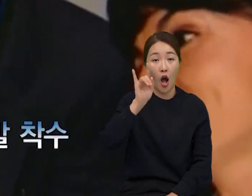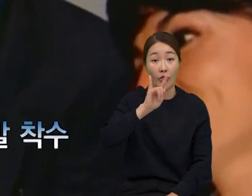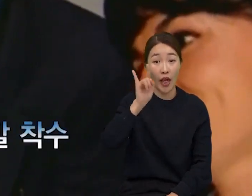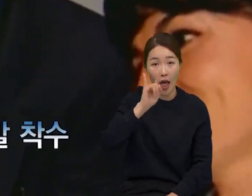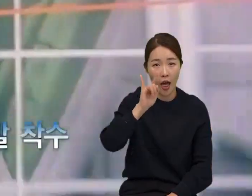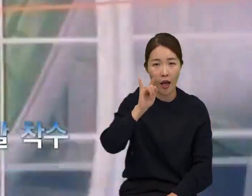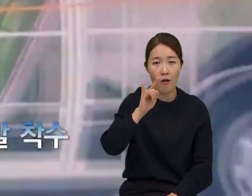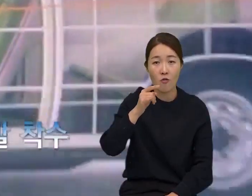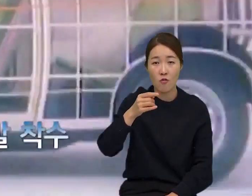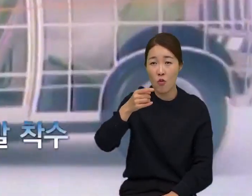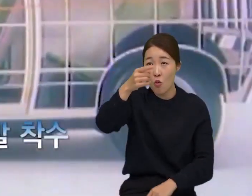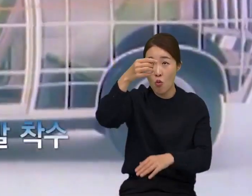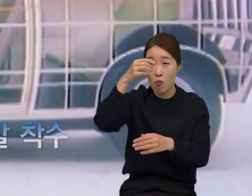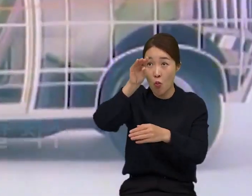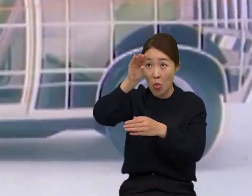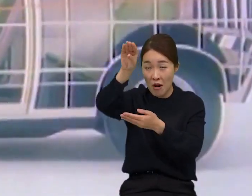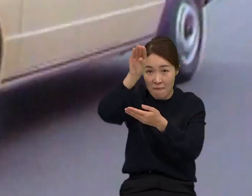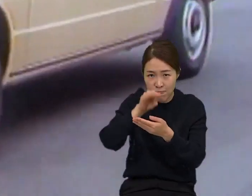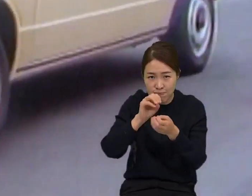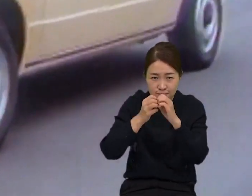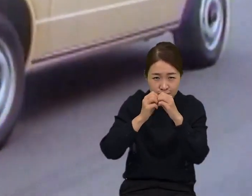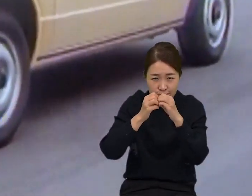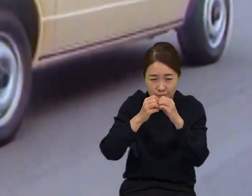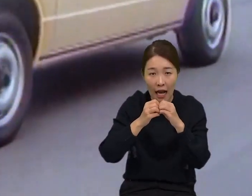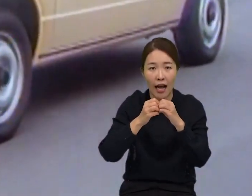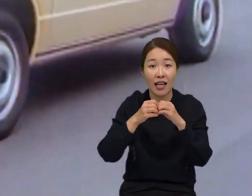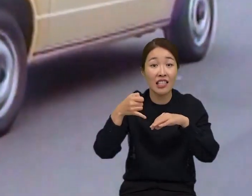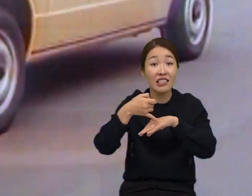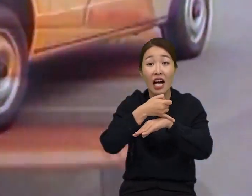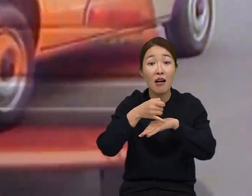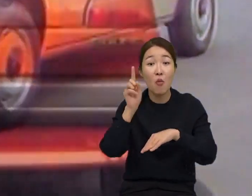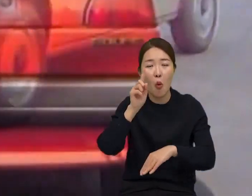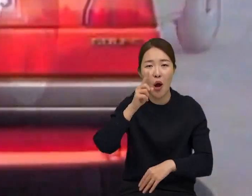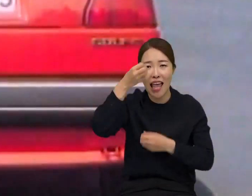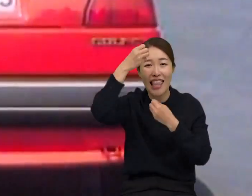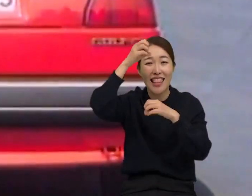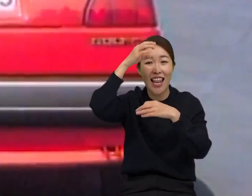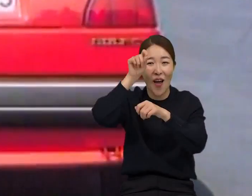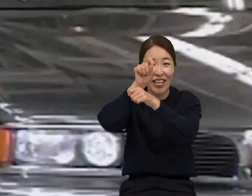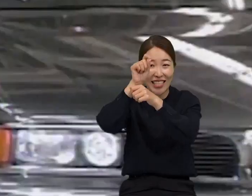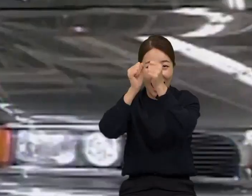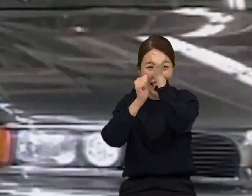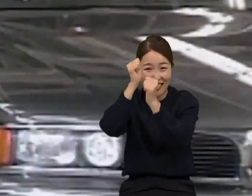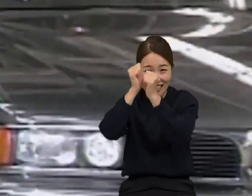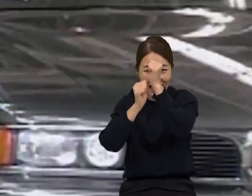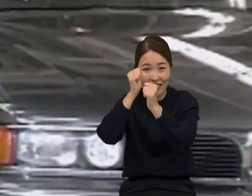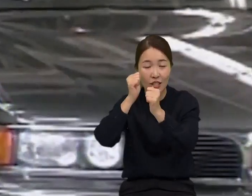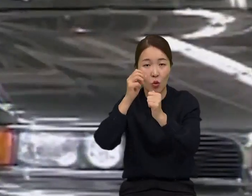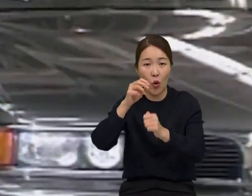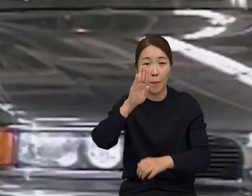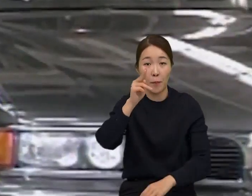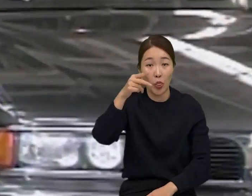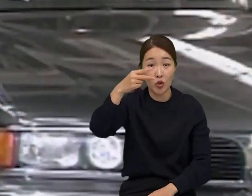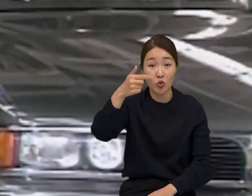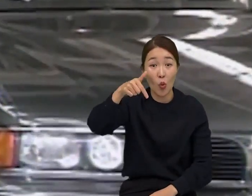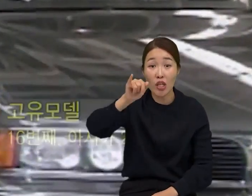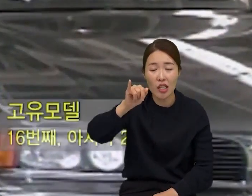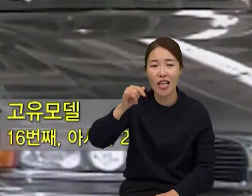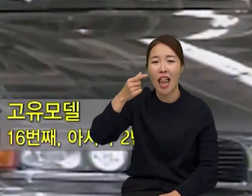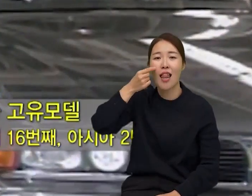현대는 고유 모델 개발에 착수했다. 디자인은 이탈리아 회사와 엔진과 변속기는 일본 미쓰비시와